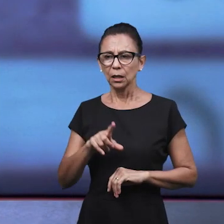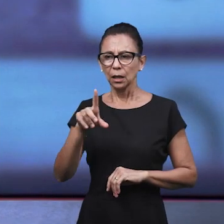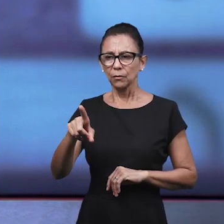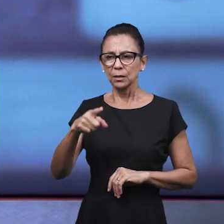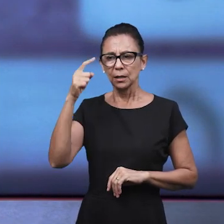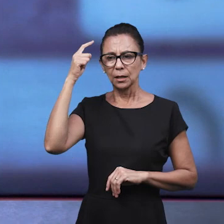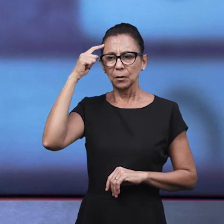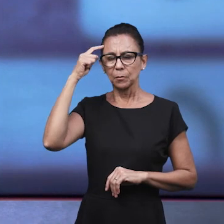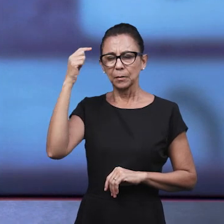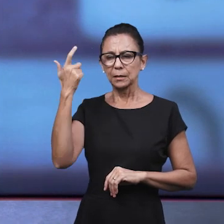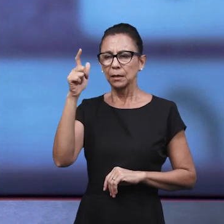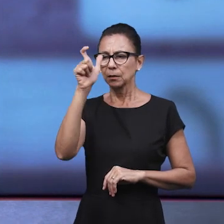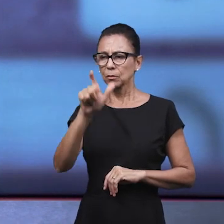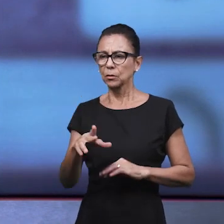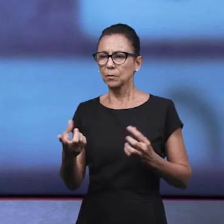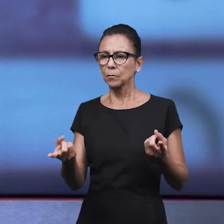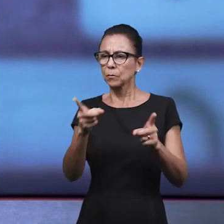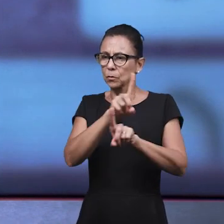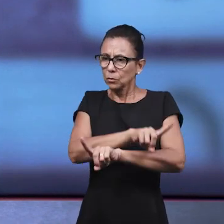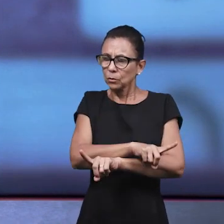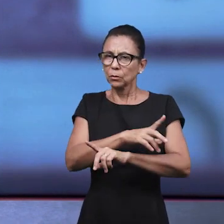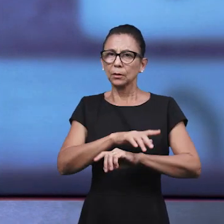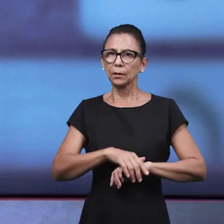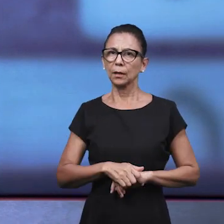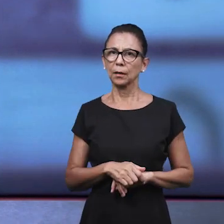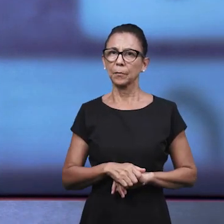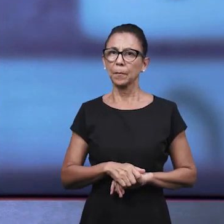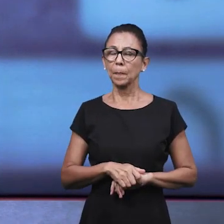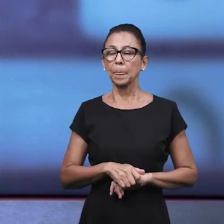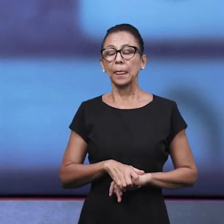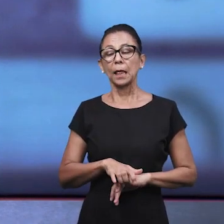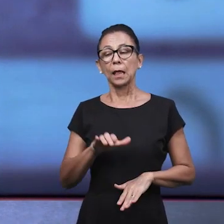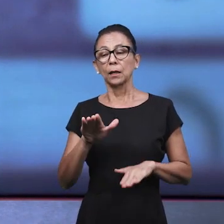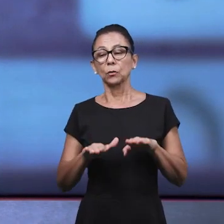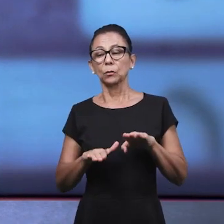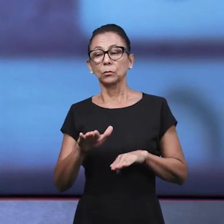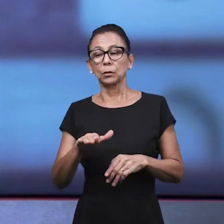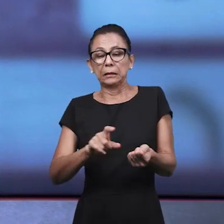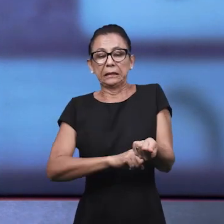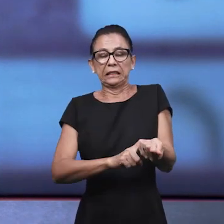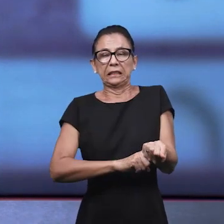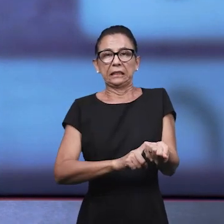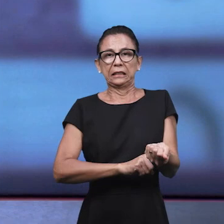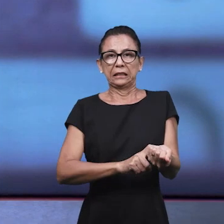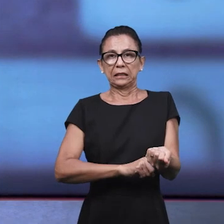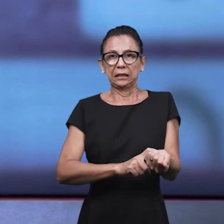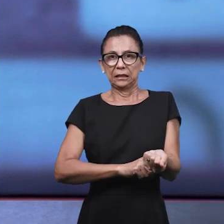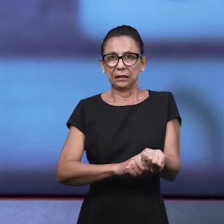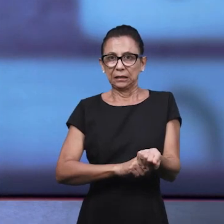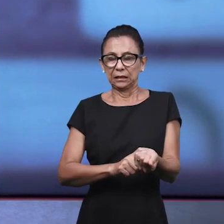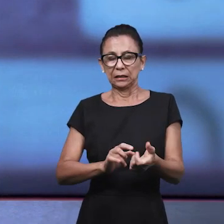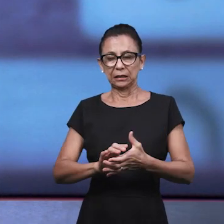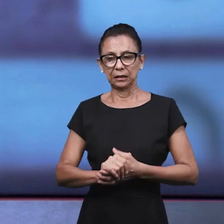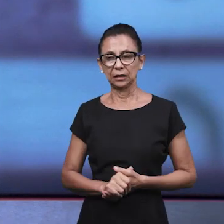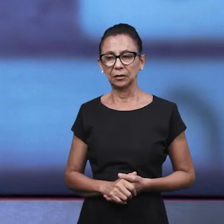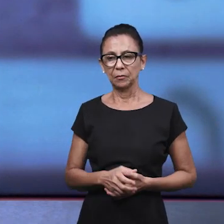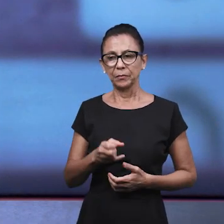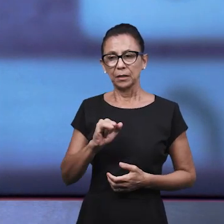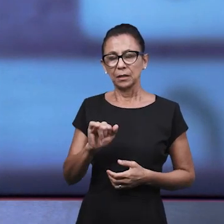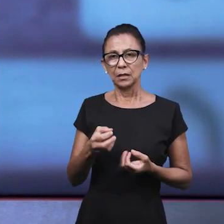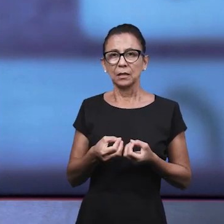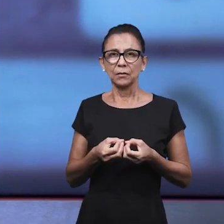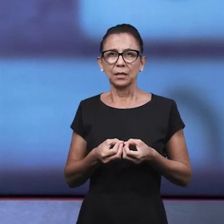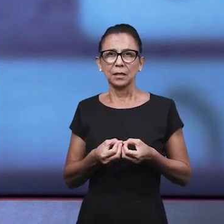Donc, avoir le contrôle, à gérer la nervosité,